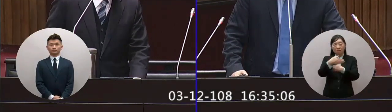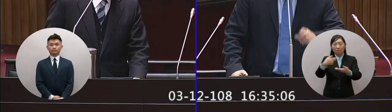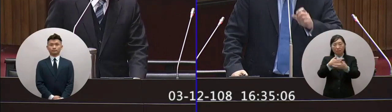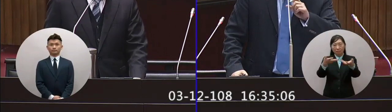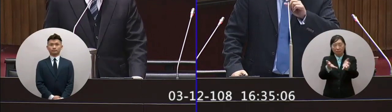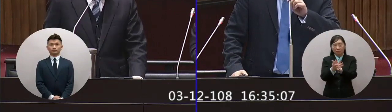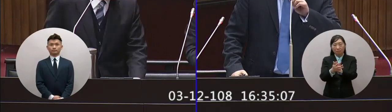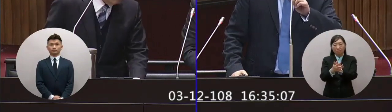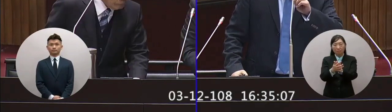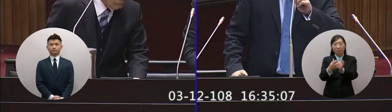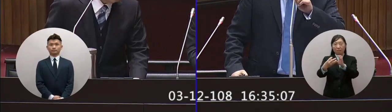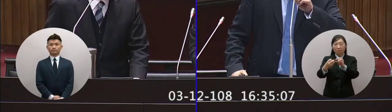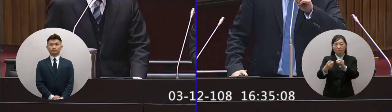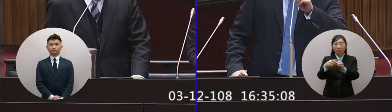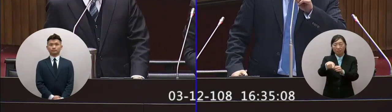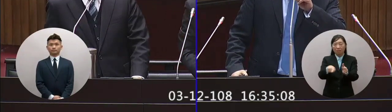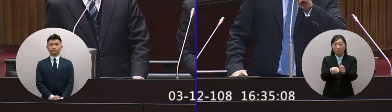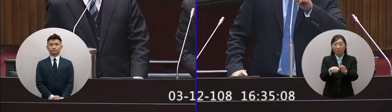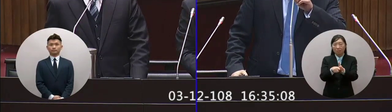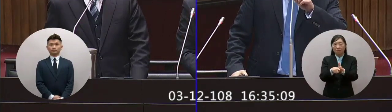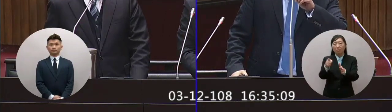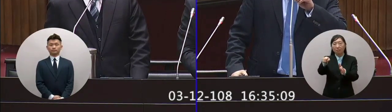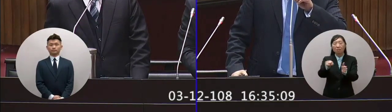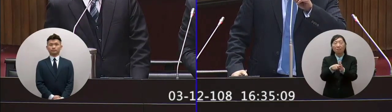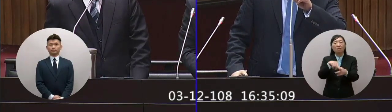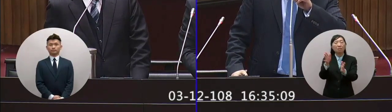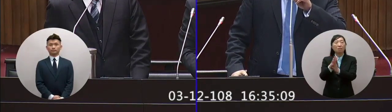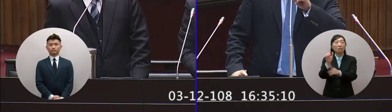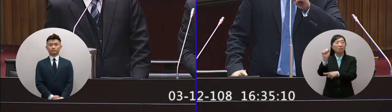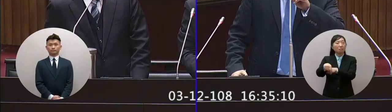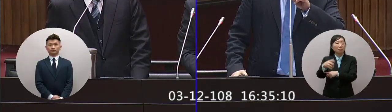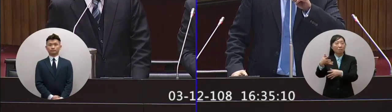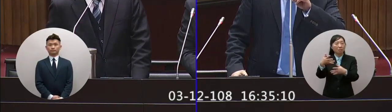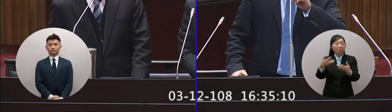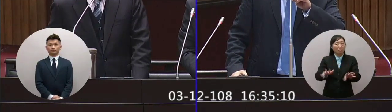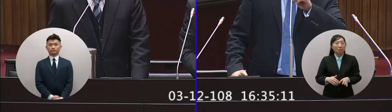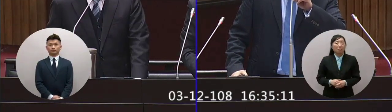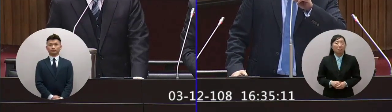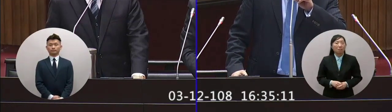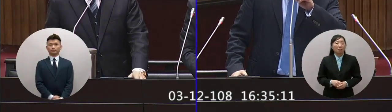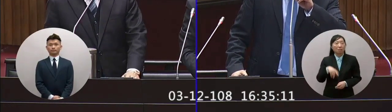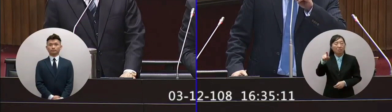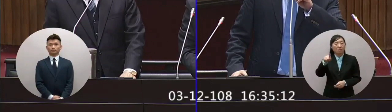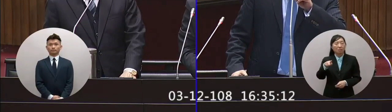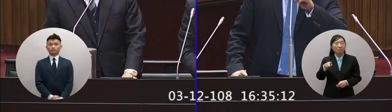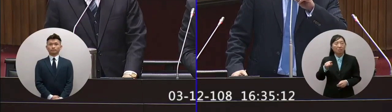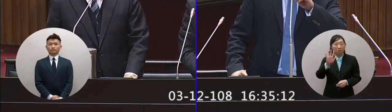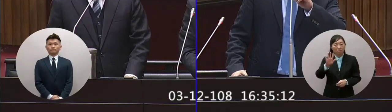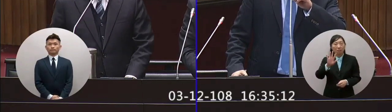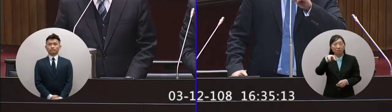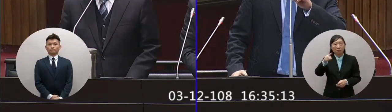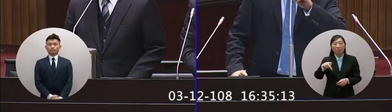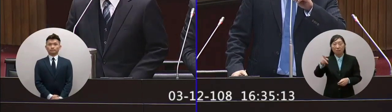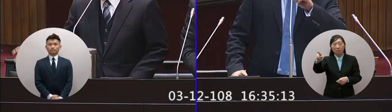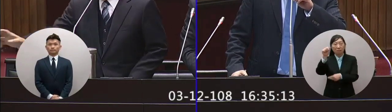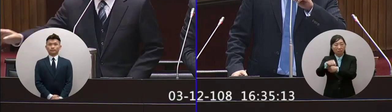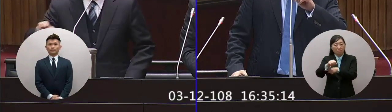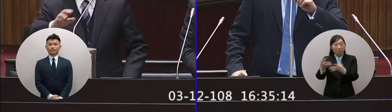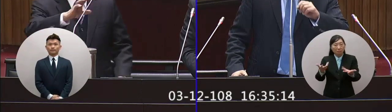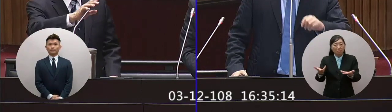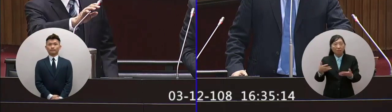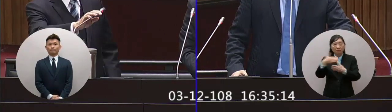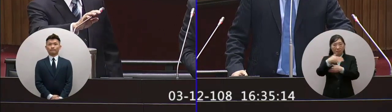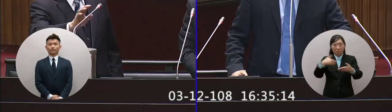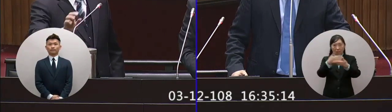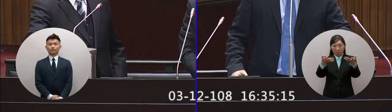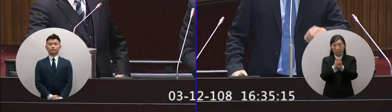做成了结论，非常多的承诺，有一些承诺交通部做到了，但是有一些